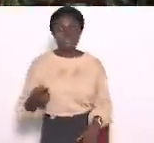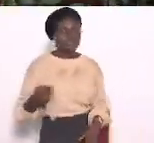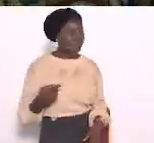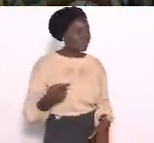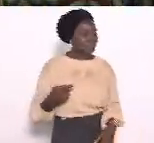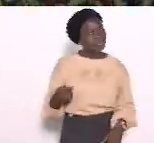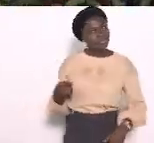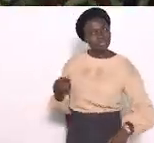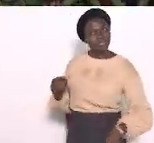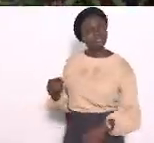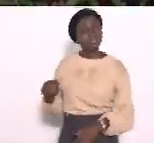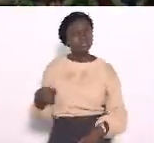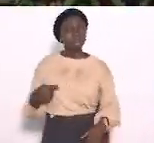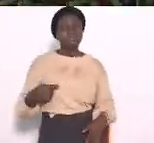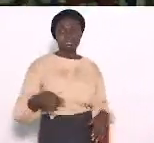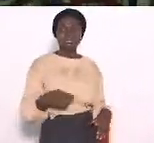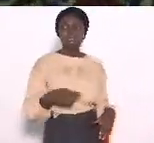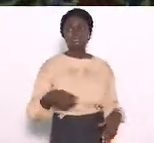Yesu